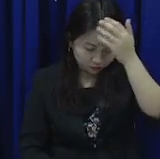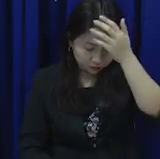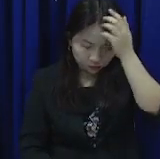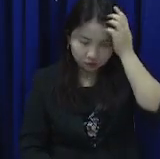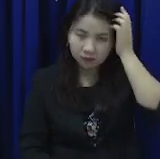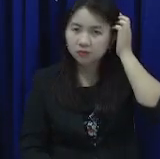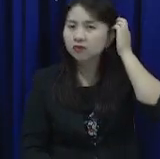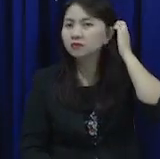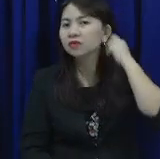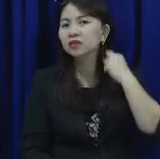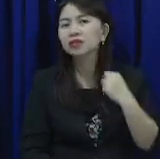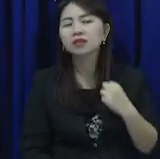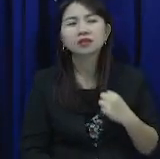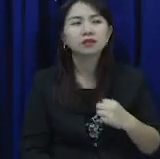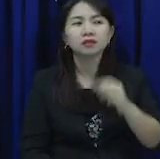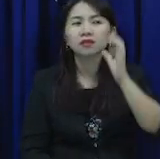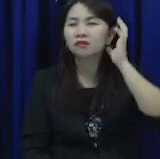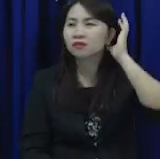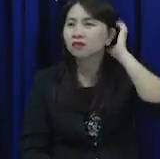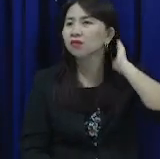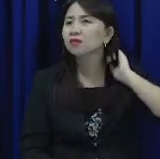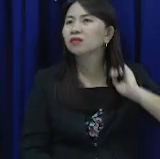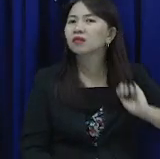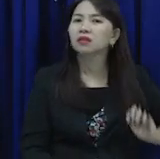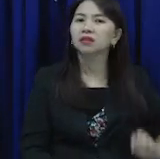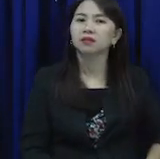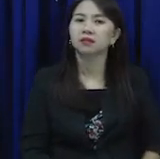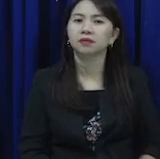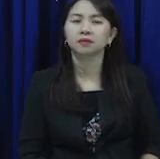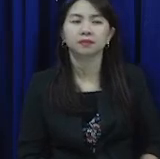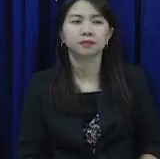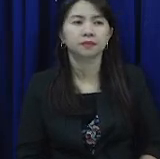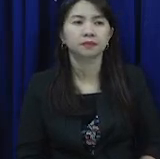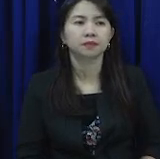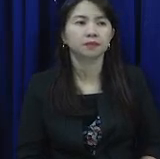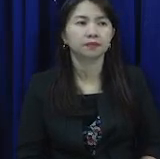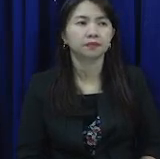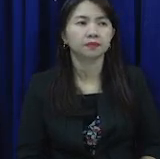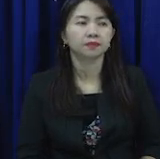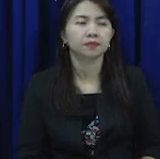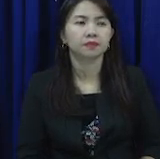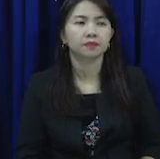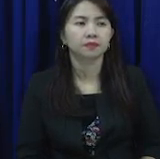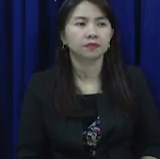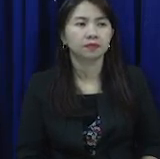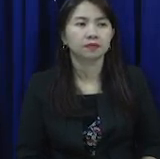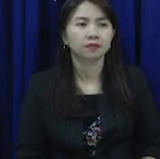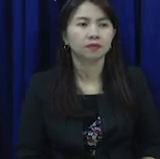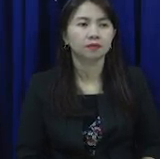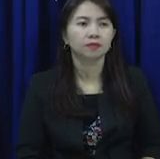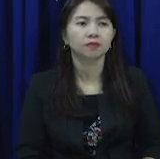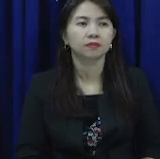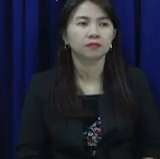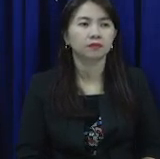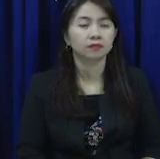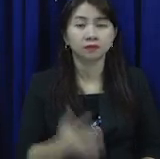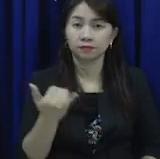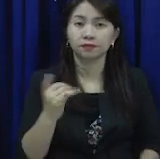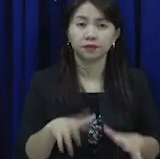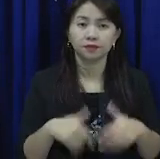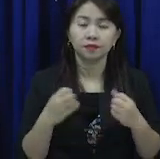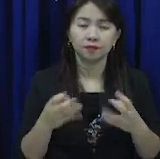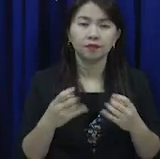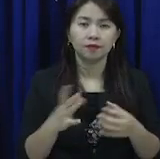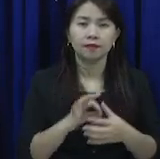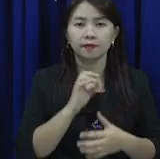lang Ilan kaya sa inyo ang ah ang ah Ngayong mayo sa inyong graduation napanatili